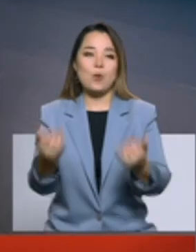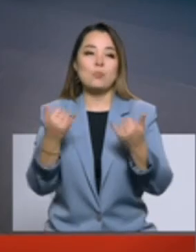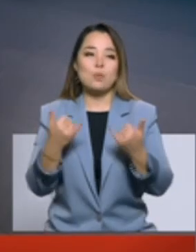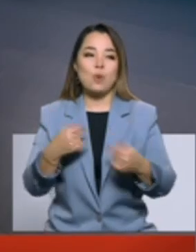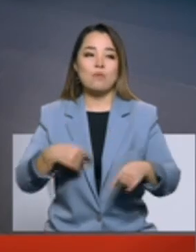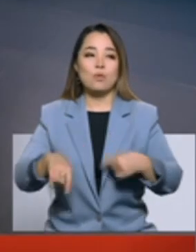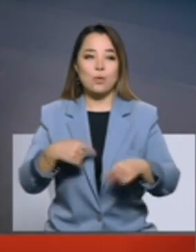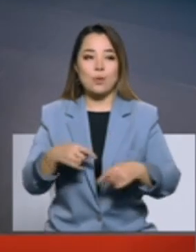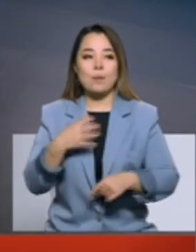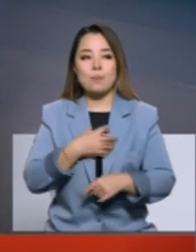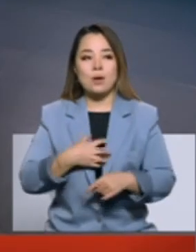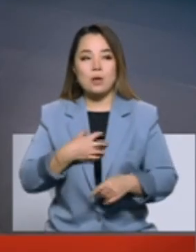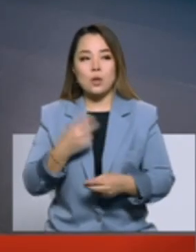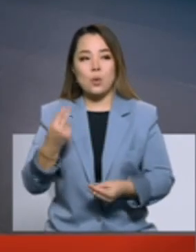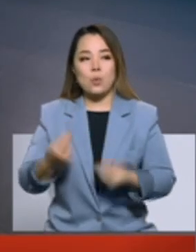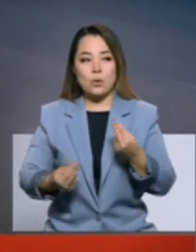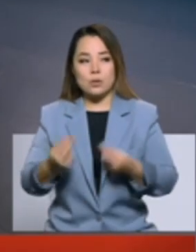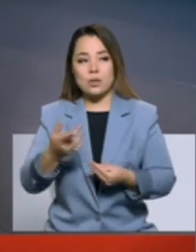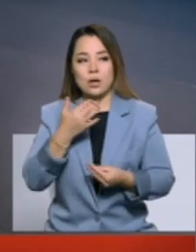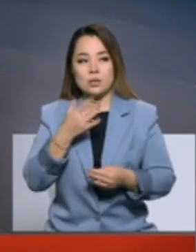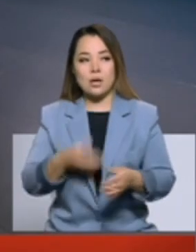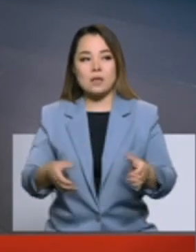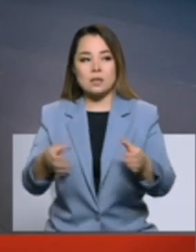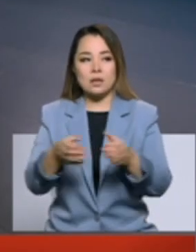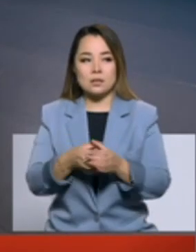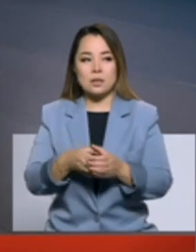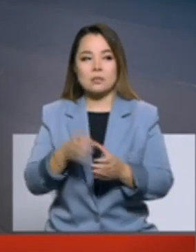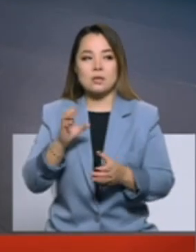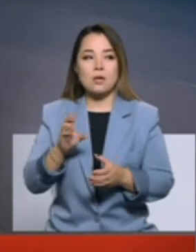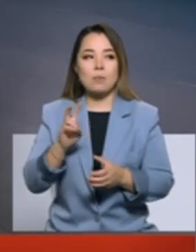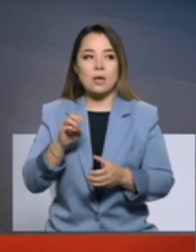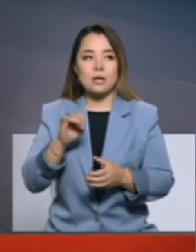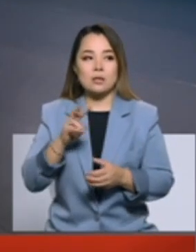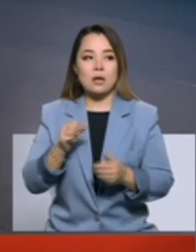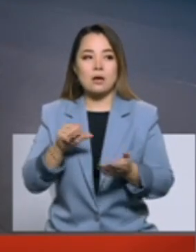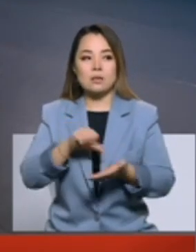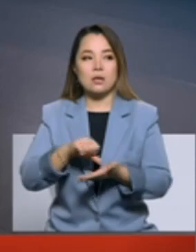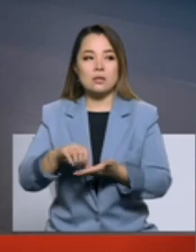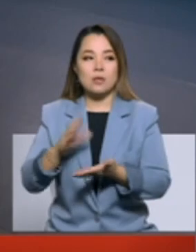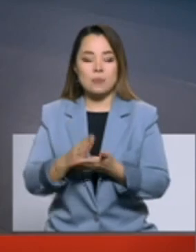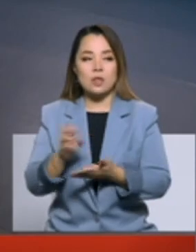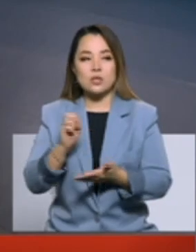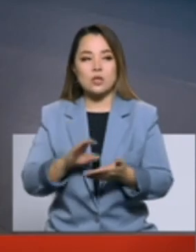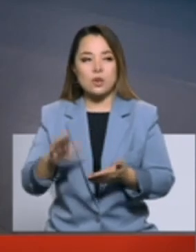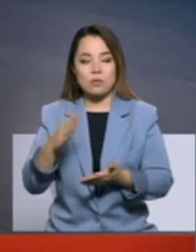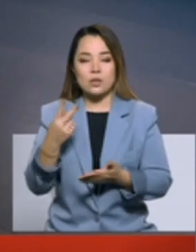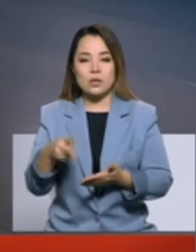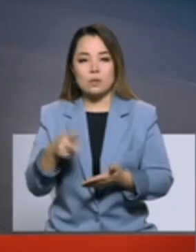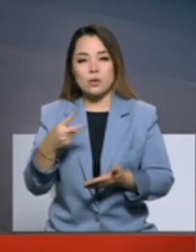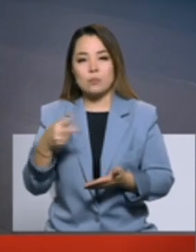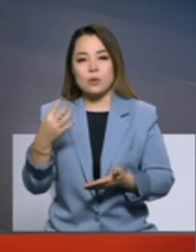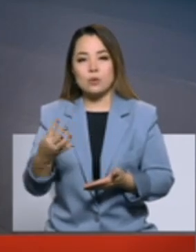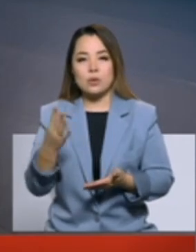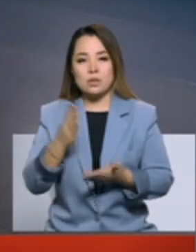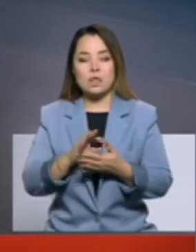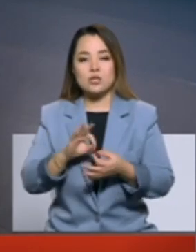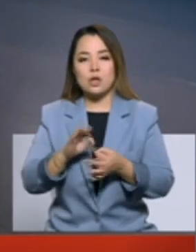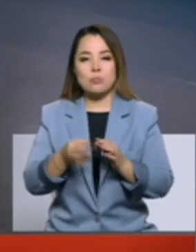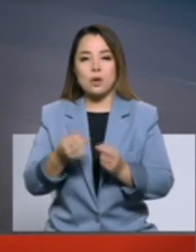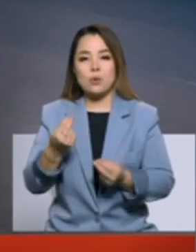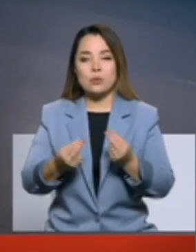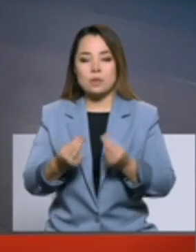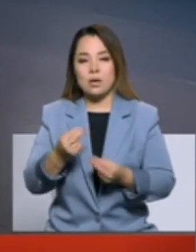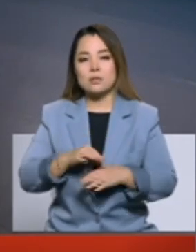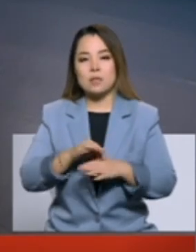Бүгін футболдан маңызды ойын ұлттық команда Сан-Маринаны қабылдайды. Бұл Евро 2024 чемпионатын іріктеу